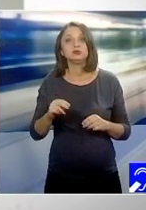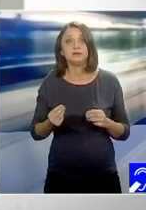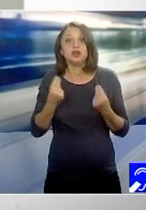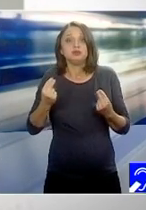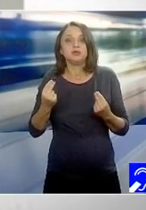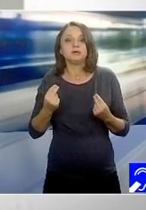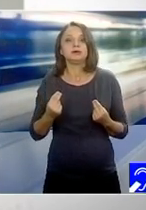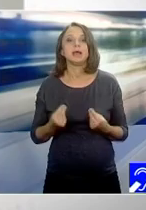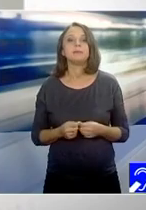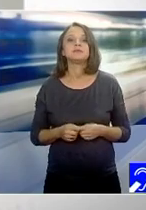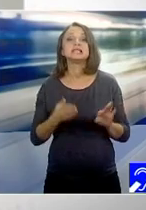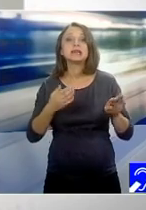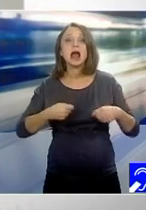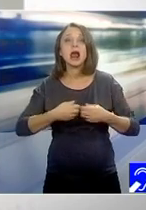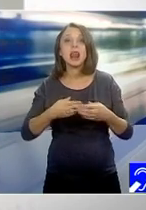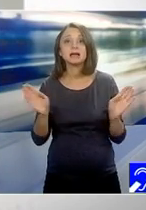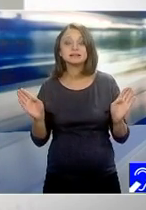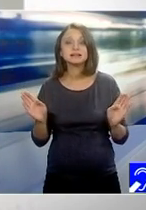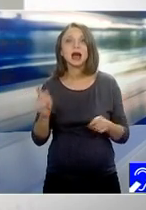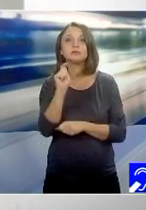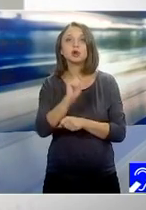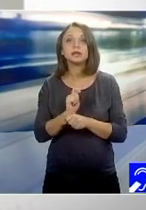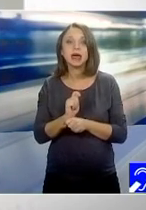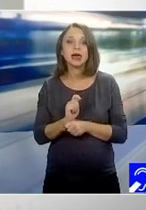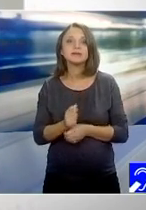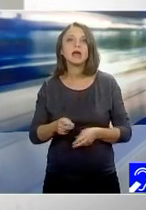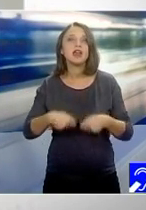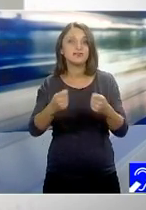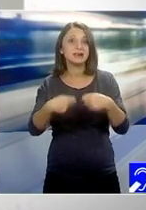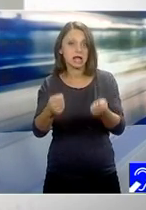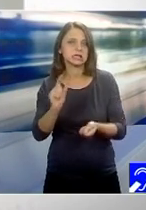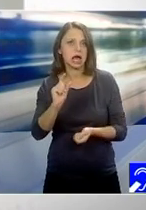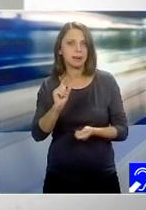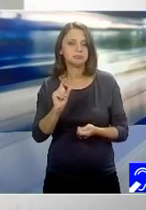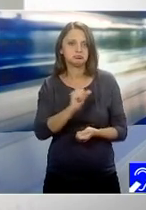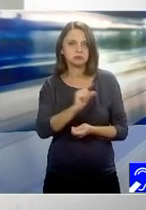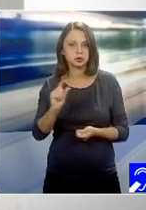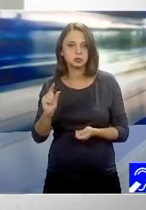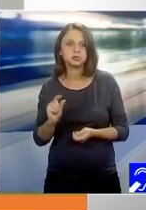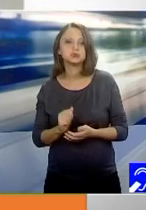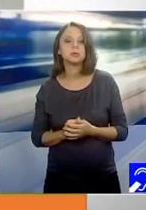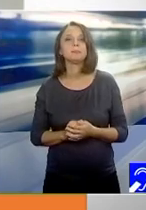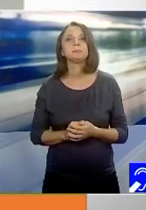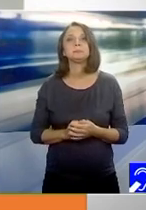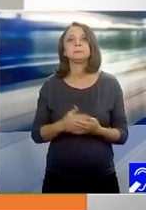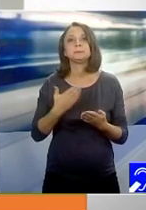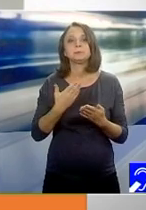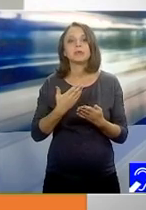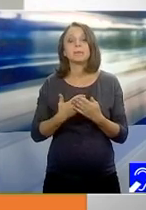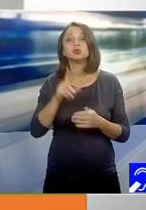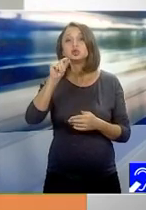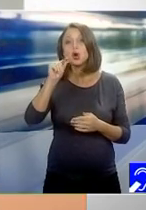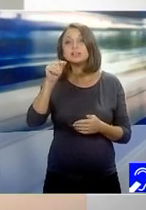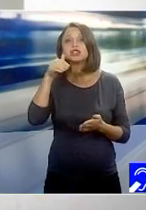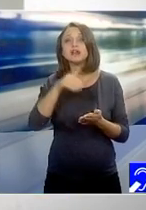de microfinanțare la nivelul Uniunii Europene și aici mă refer la posibilitatea a 20.000 de micro-întreprinderi